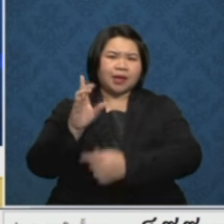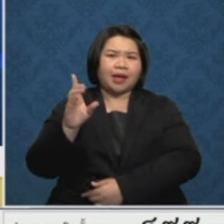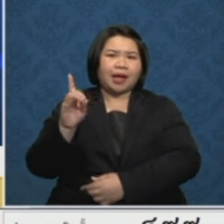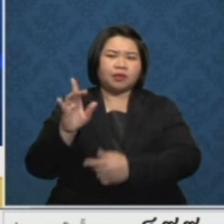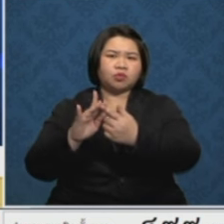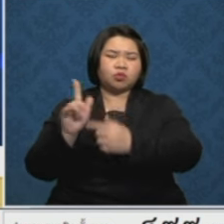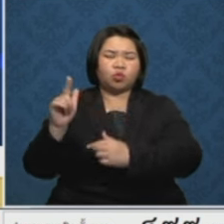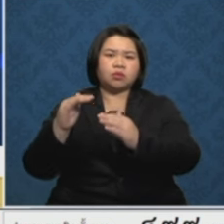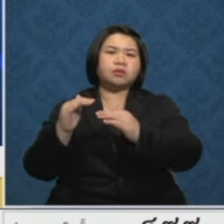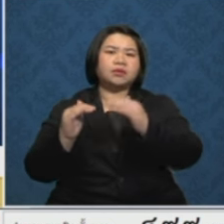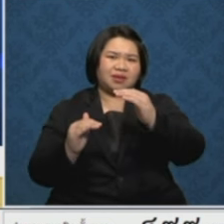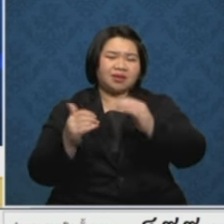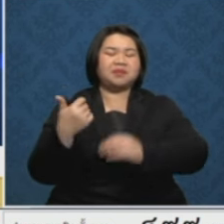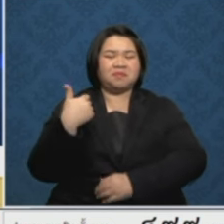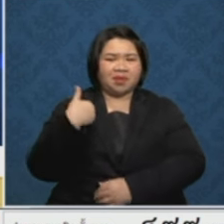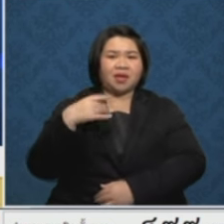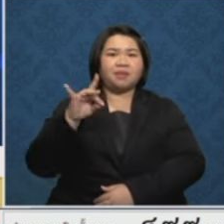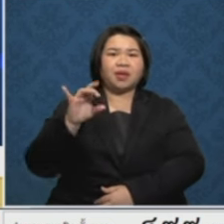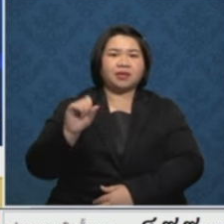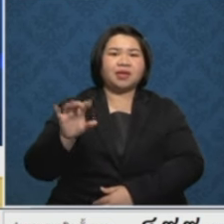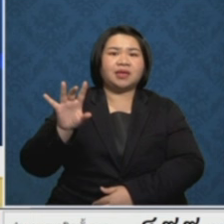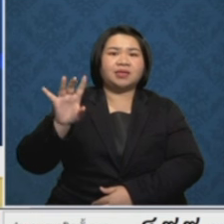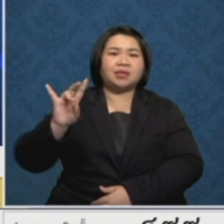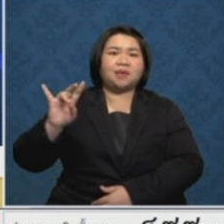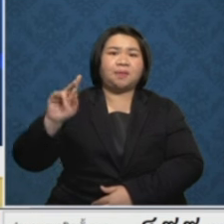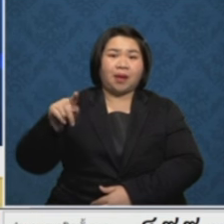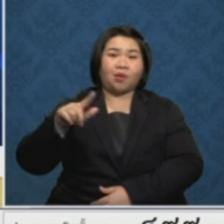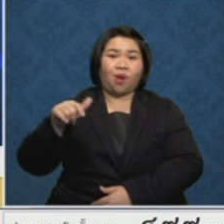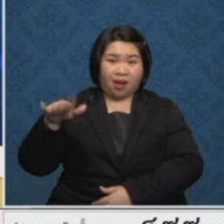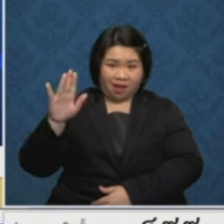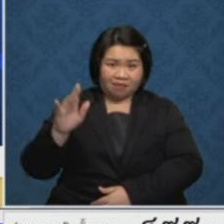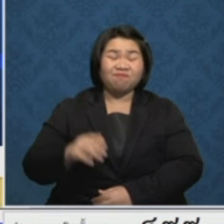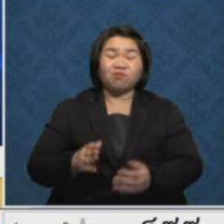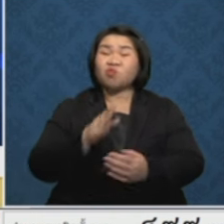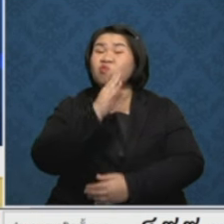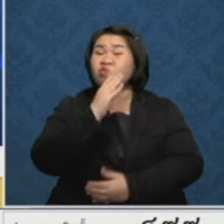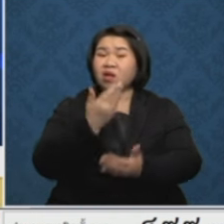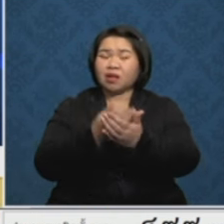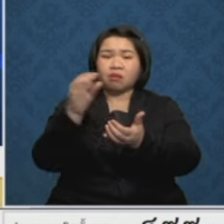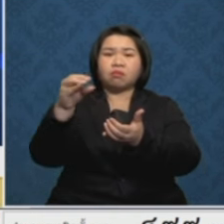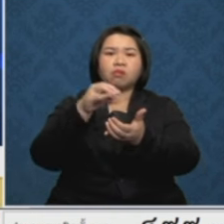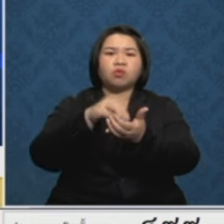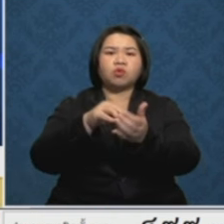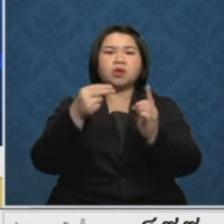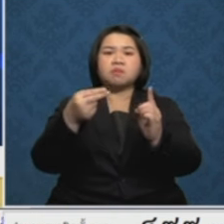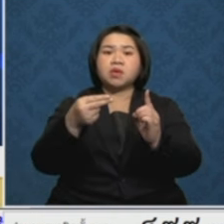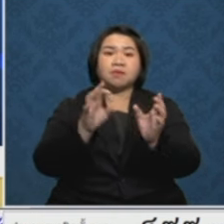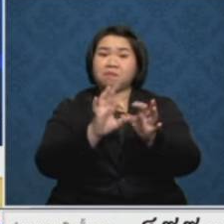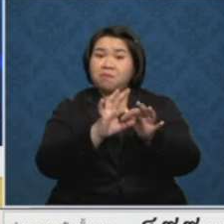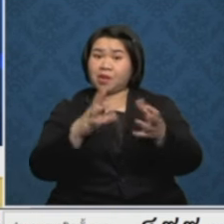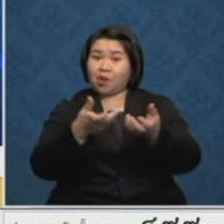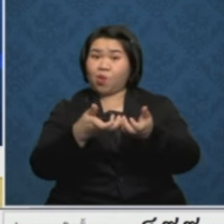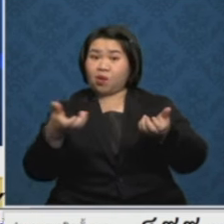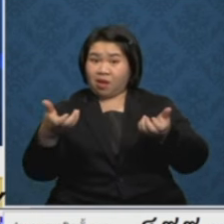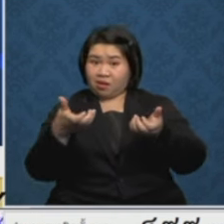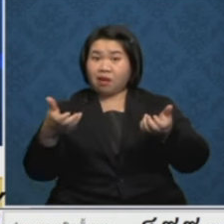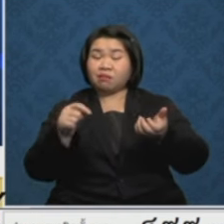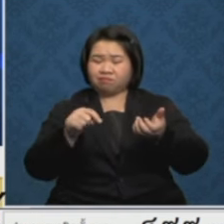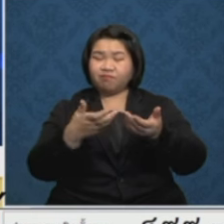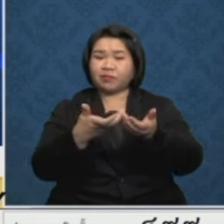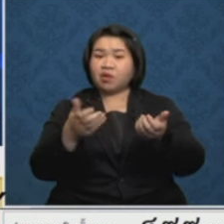ล้านบาทแต่เมื่อไหร่ที่ไม่รวมดิจิตอลวอลเล็ตนะคะอันนี้ก็คือได้ข้อมูลจ